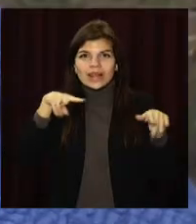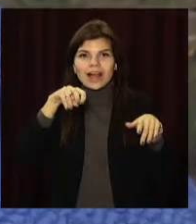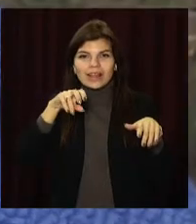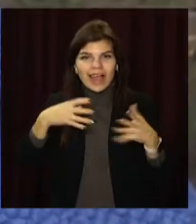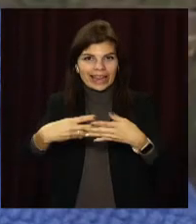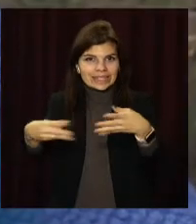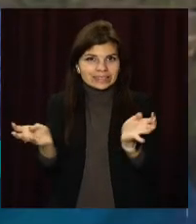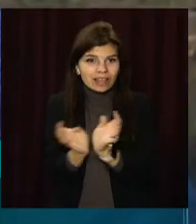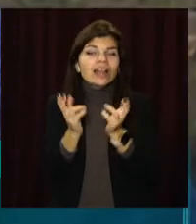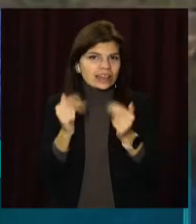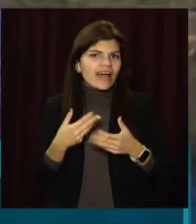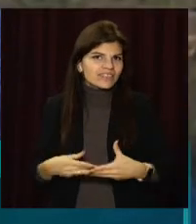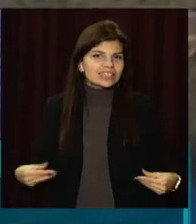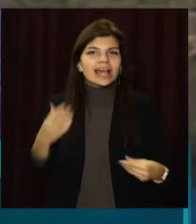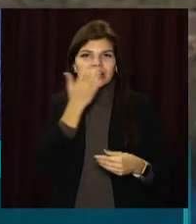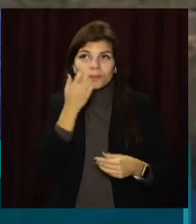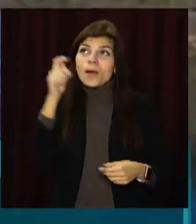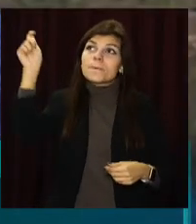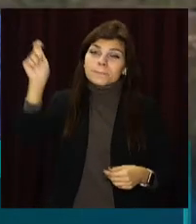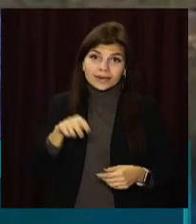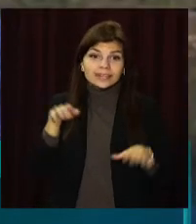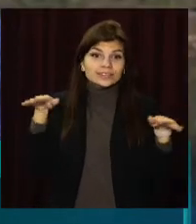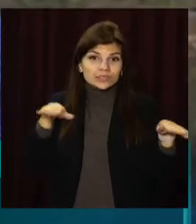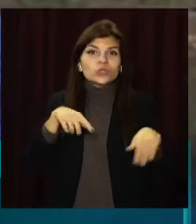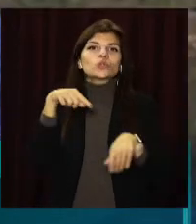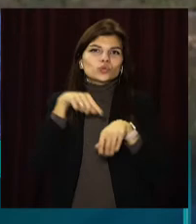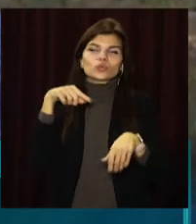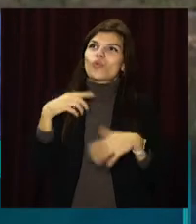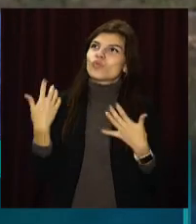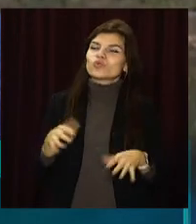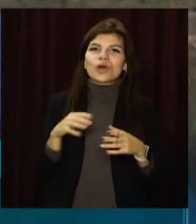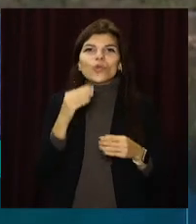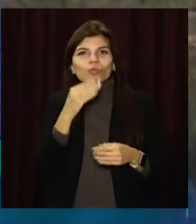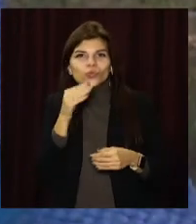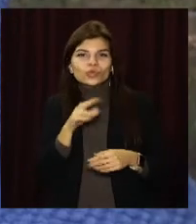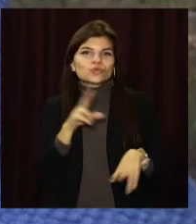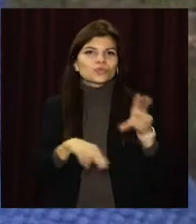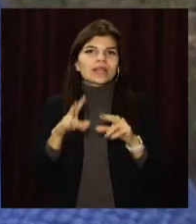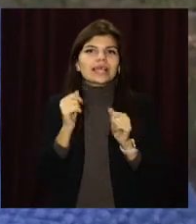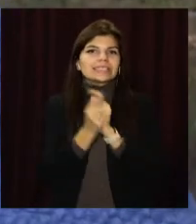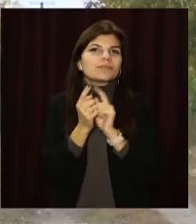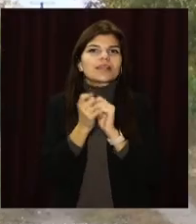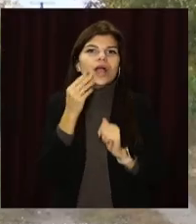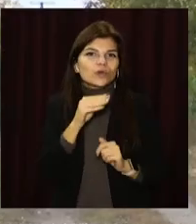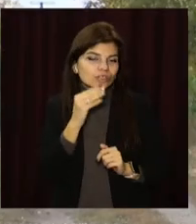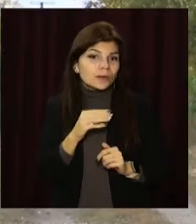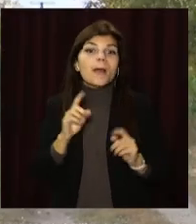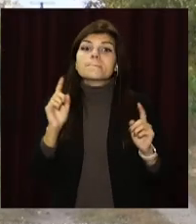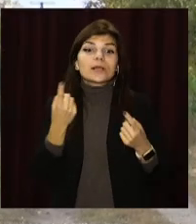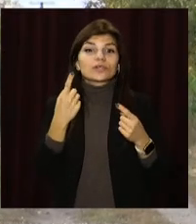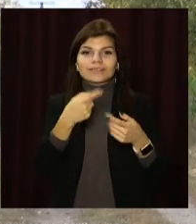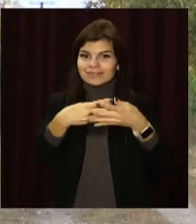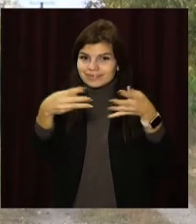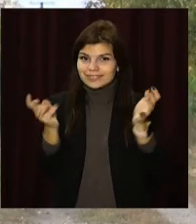ж, весна, тепло, прилетіли лелеки, зразу відчувається щось краще, сподіваємося на зміни на краще. Першу лелечу